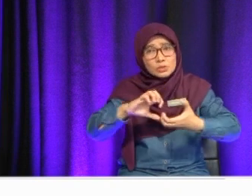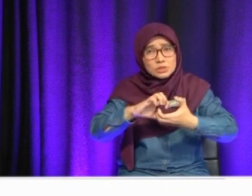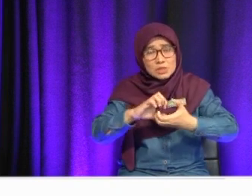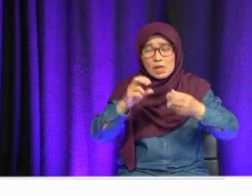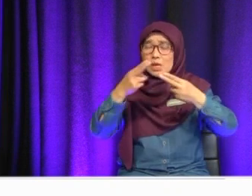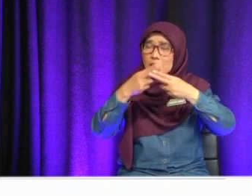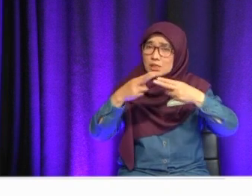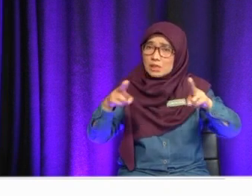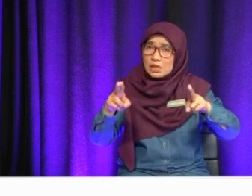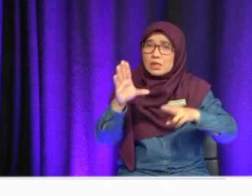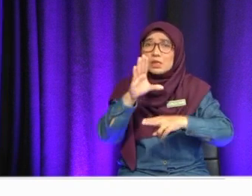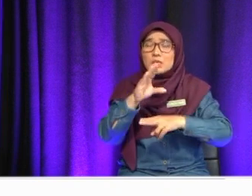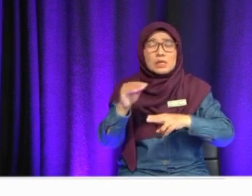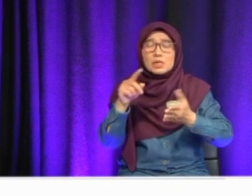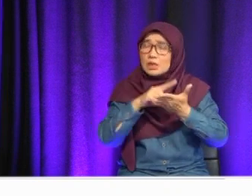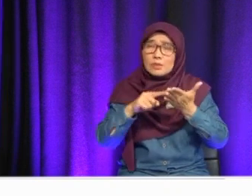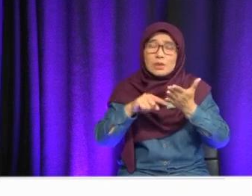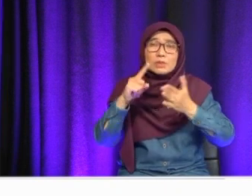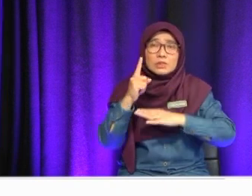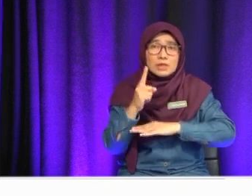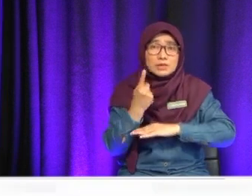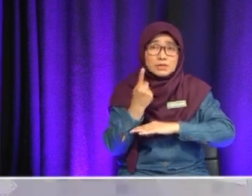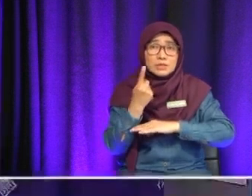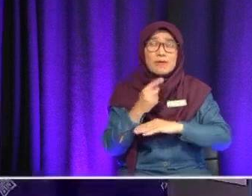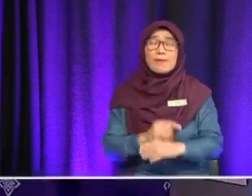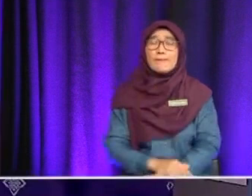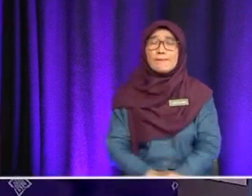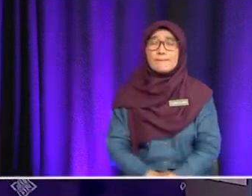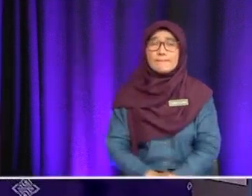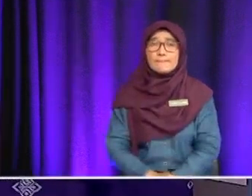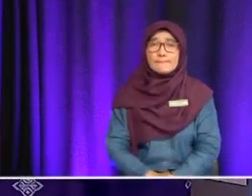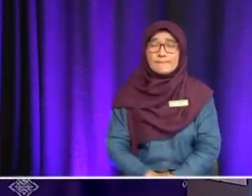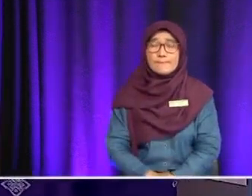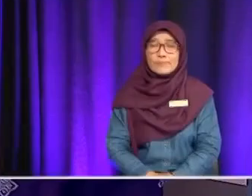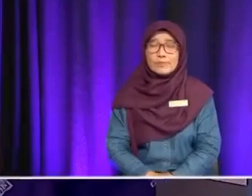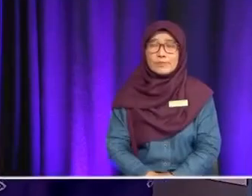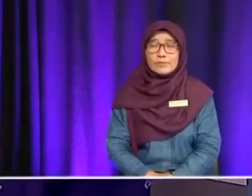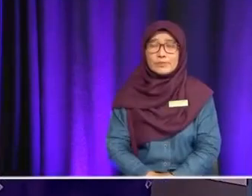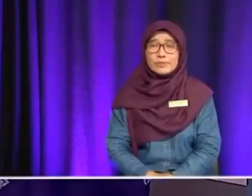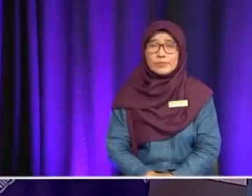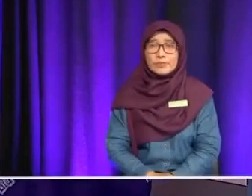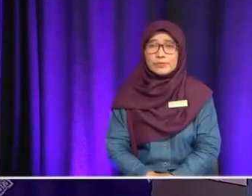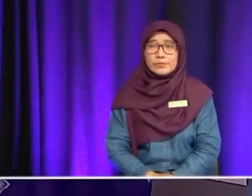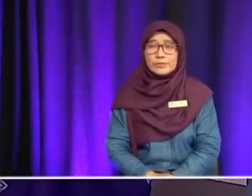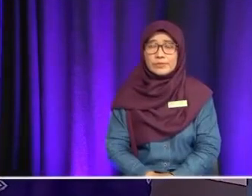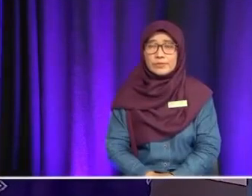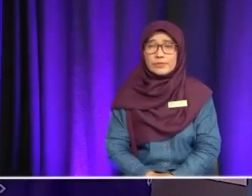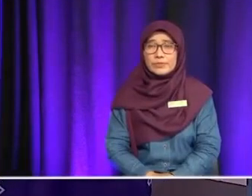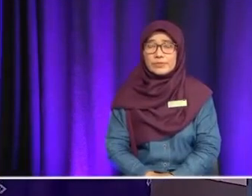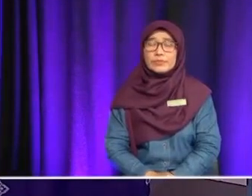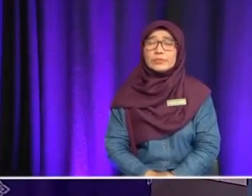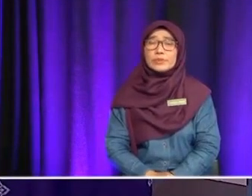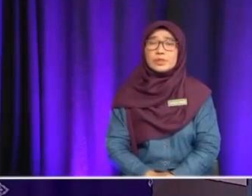kehilangan dan seumpamanya. Jadi, apakah itu wadi'ah? Wadi'ah adalah yang mana